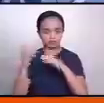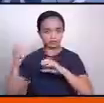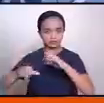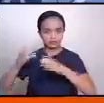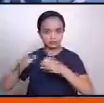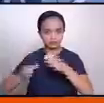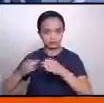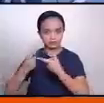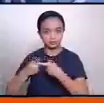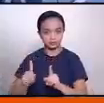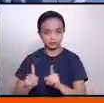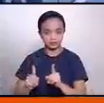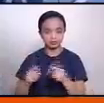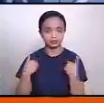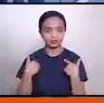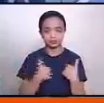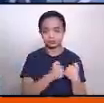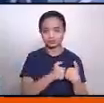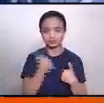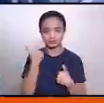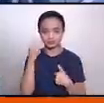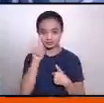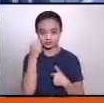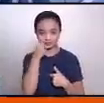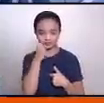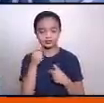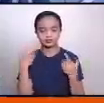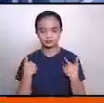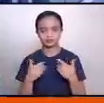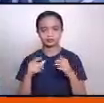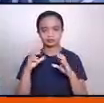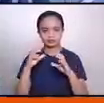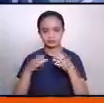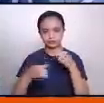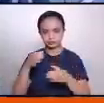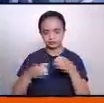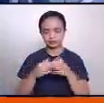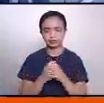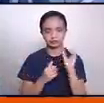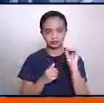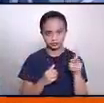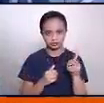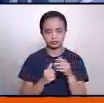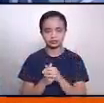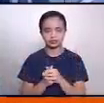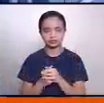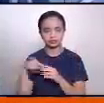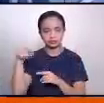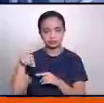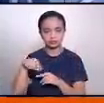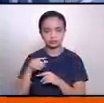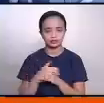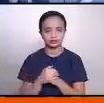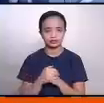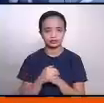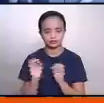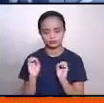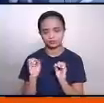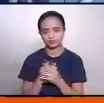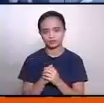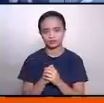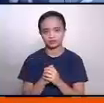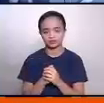siya nakipag-relasyon sa isang babae, then may kaso. Opa. In this case, wala.